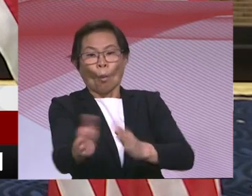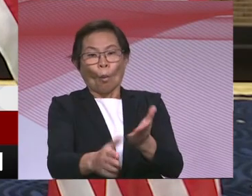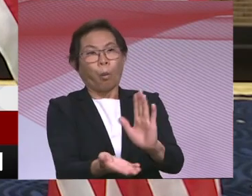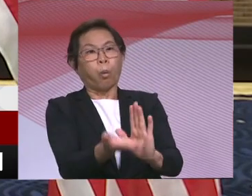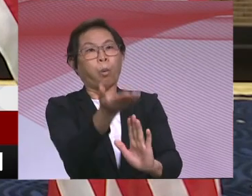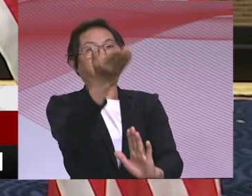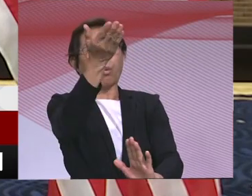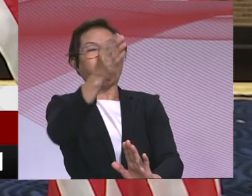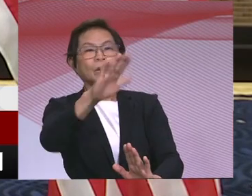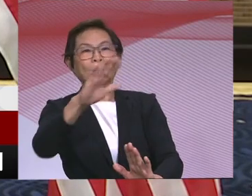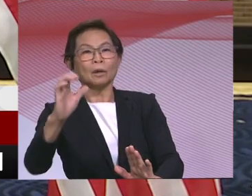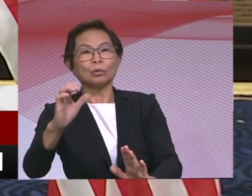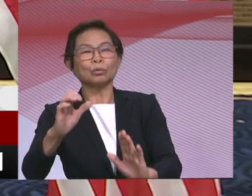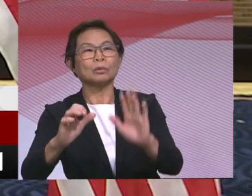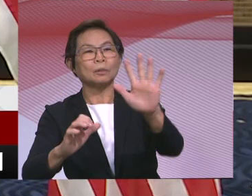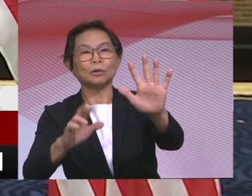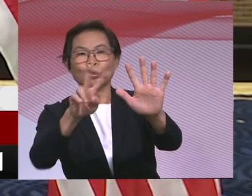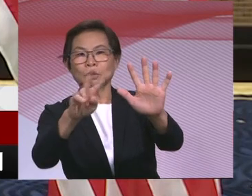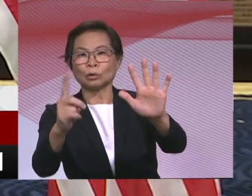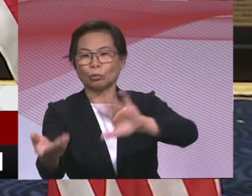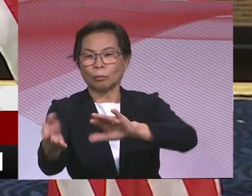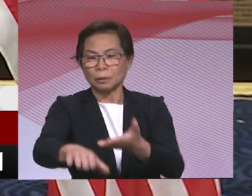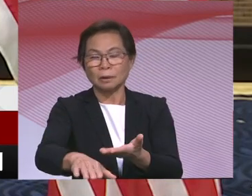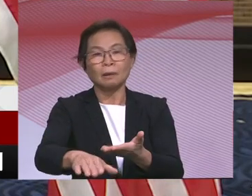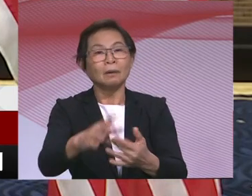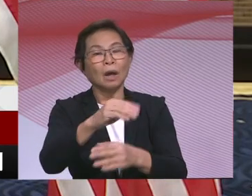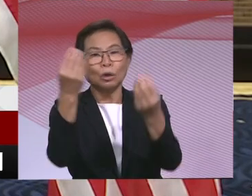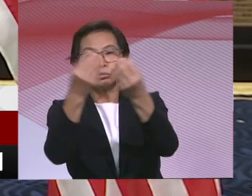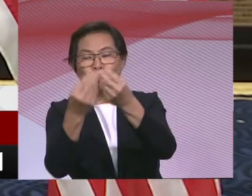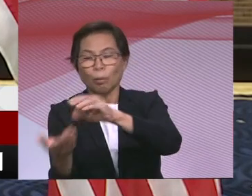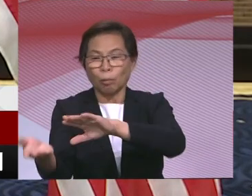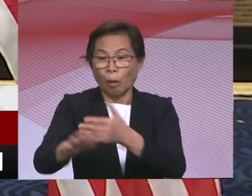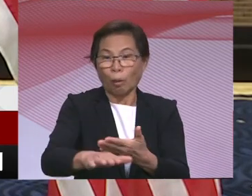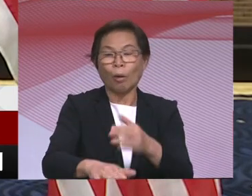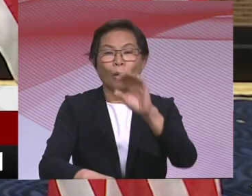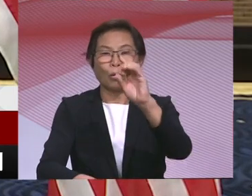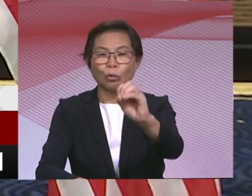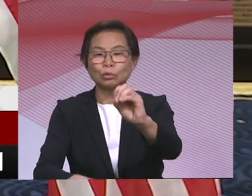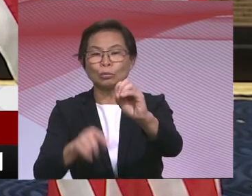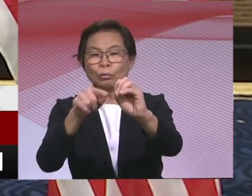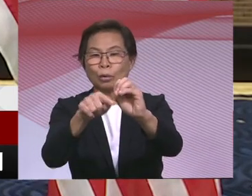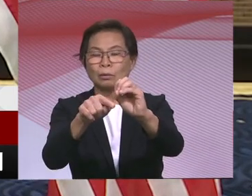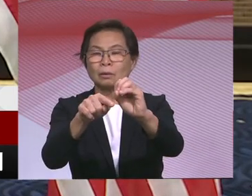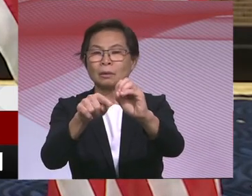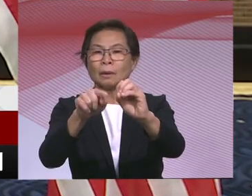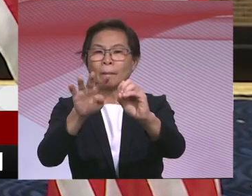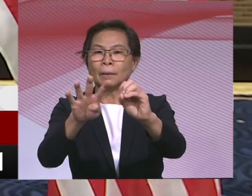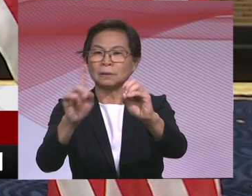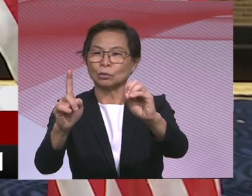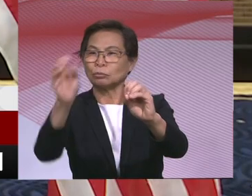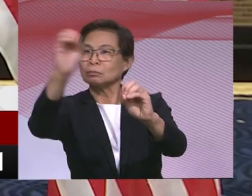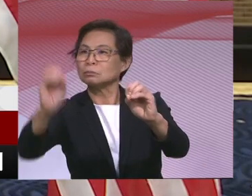kepada 521 Kiss yang kada kematian sebanyak kosong populer